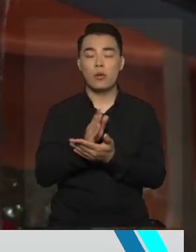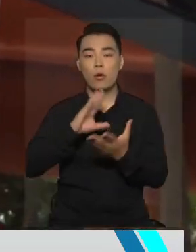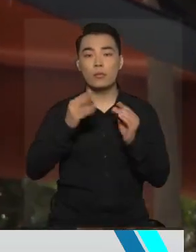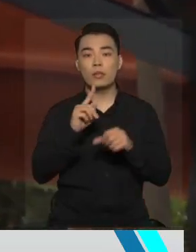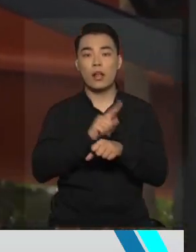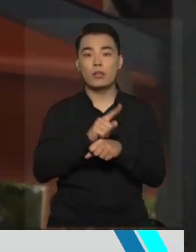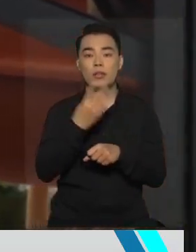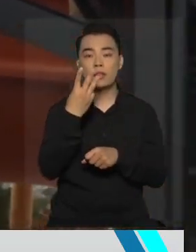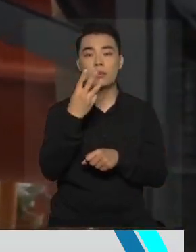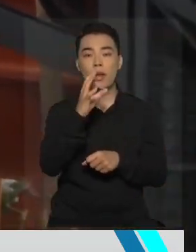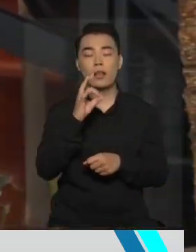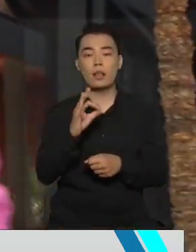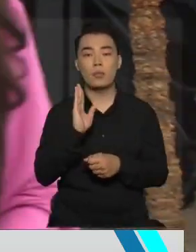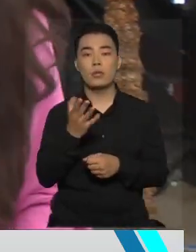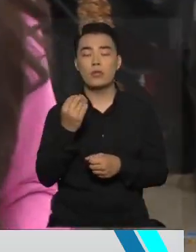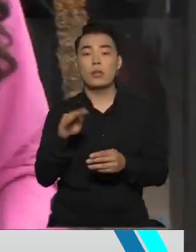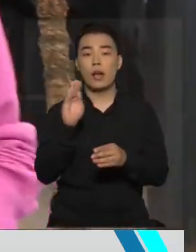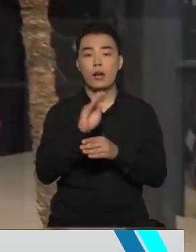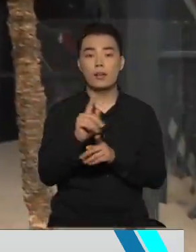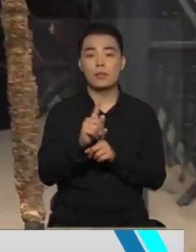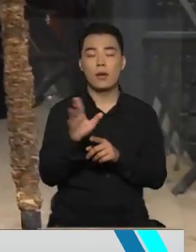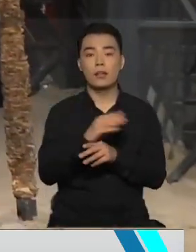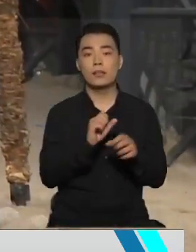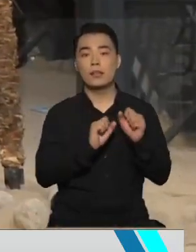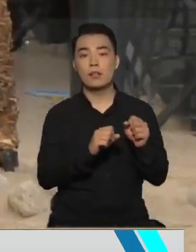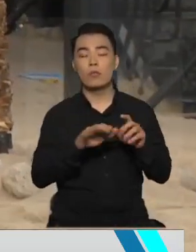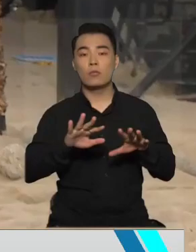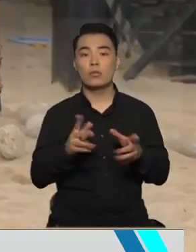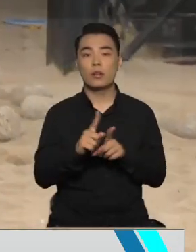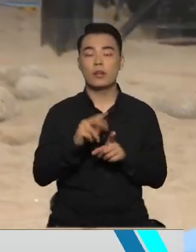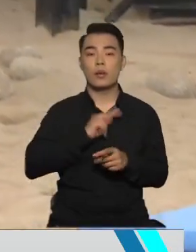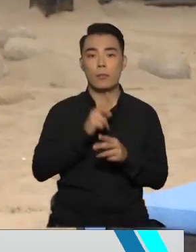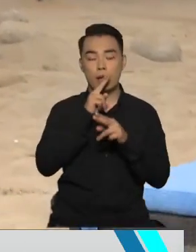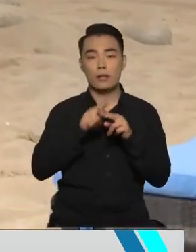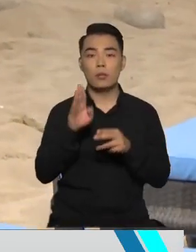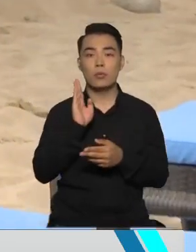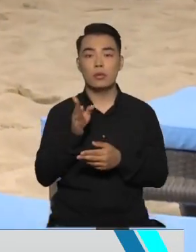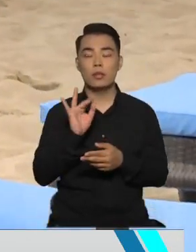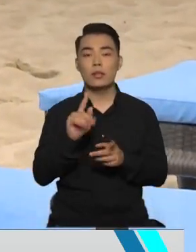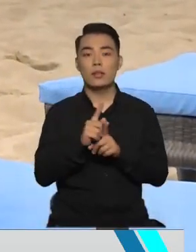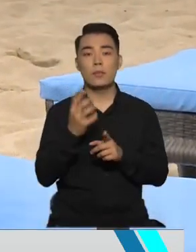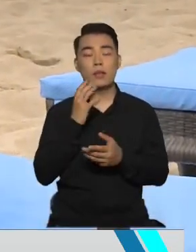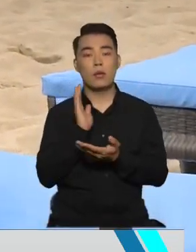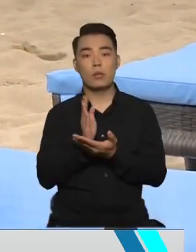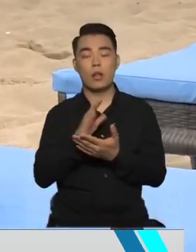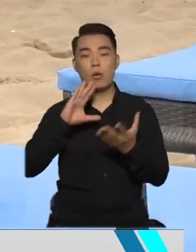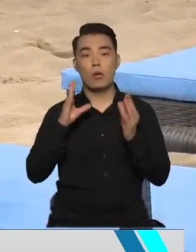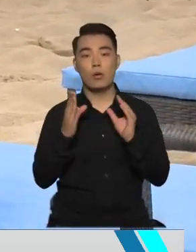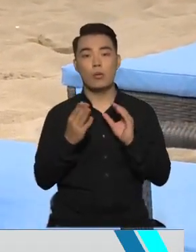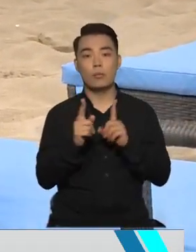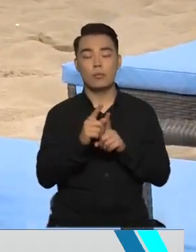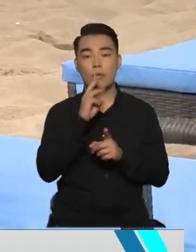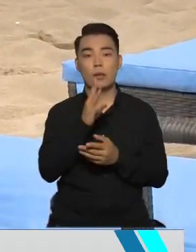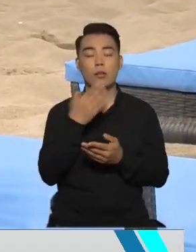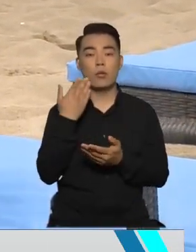всего 3%. Также предусматривается страховка на случай потери работы. И декретные. Всего-то пару кликов на